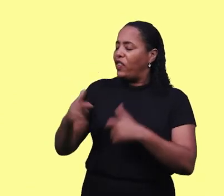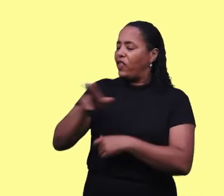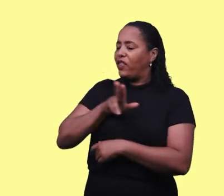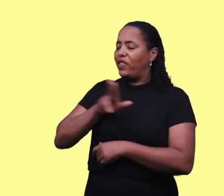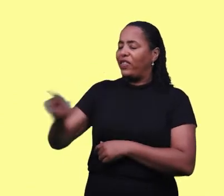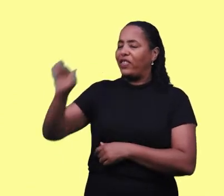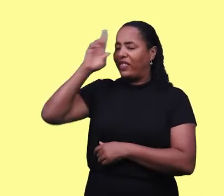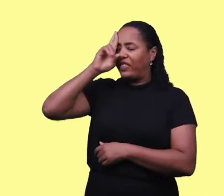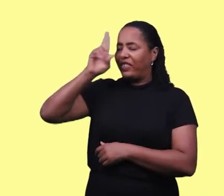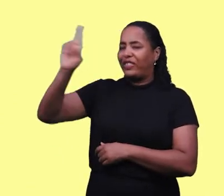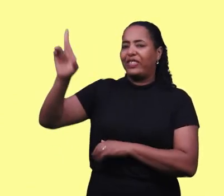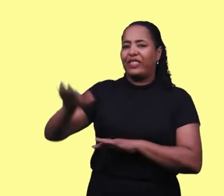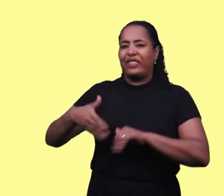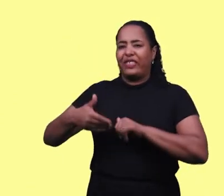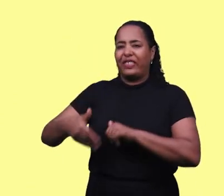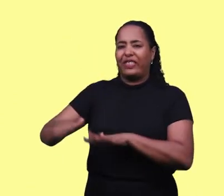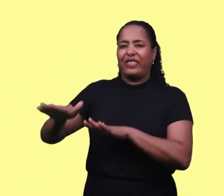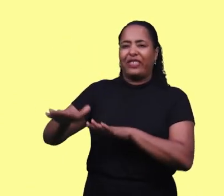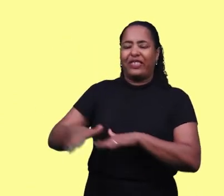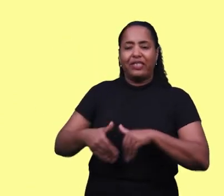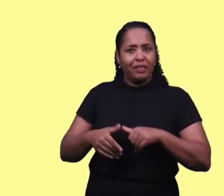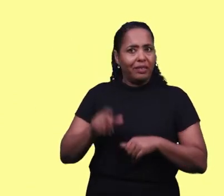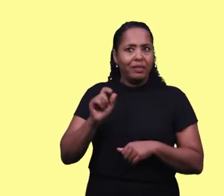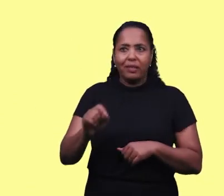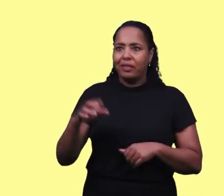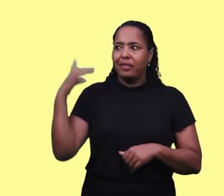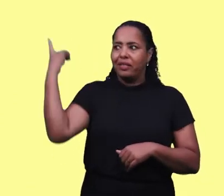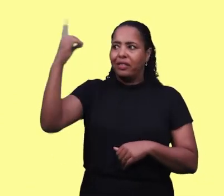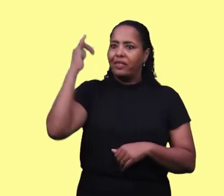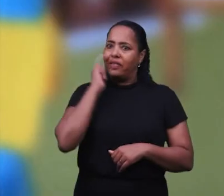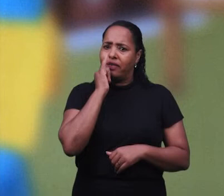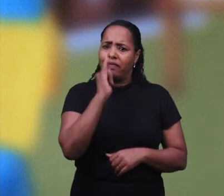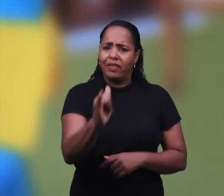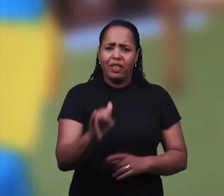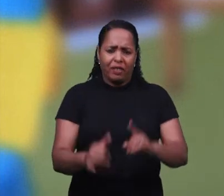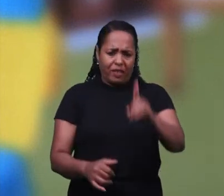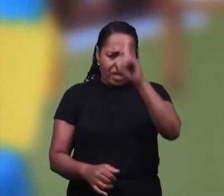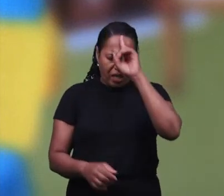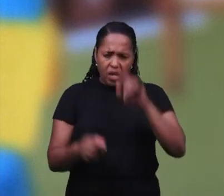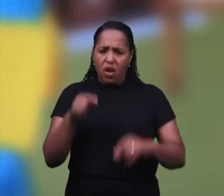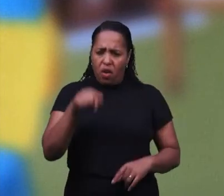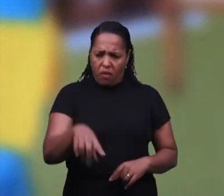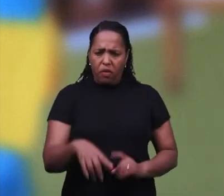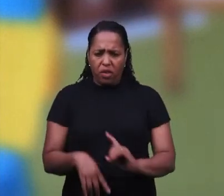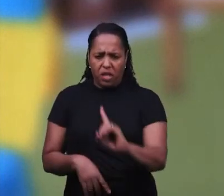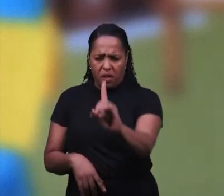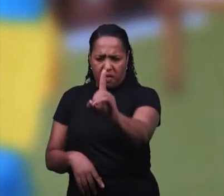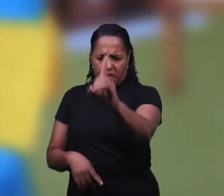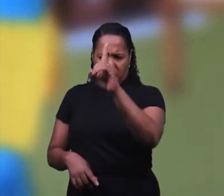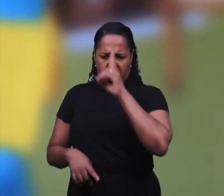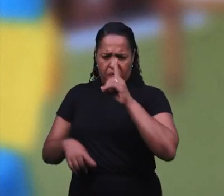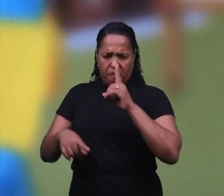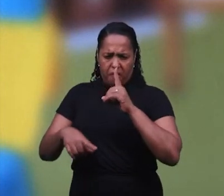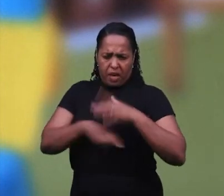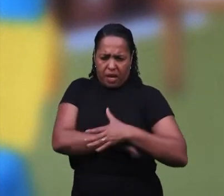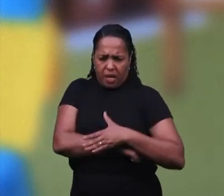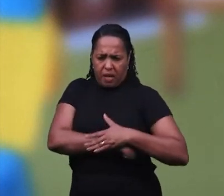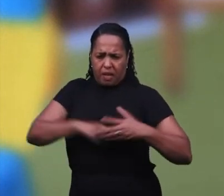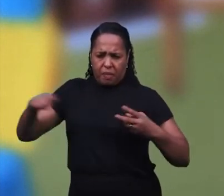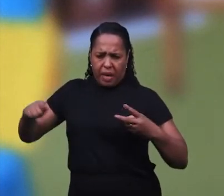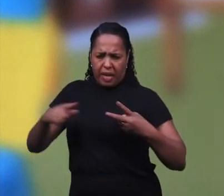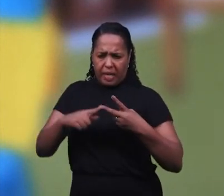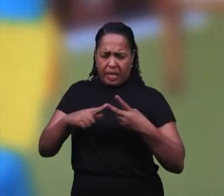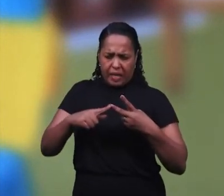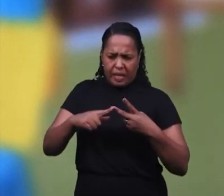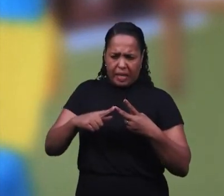nous sommes en train de lutter au nom du Seigneur des armées. C'est ce que David a dit à Goliath. Tu viens à moi avec